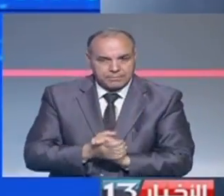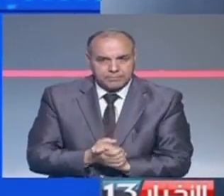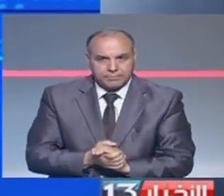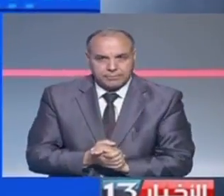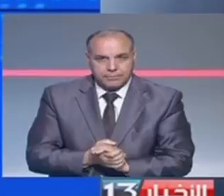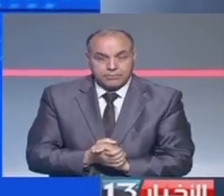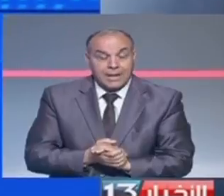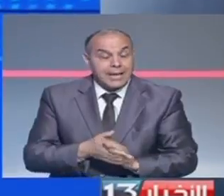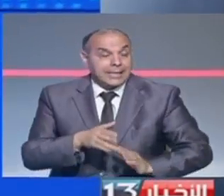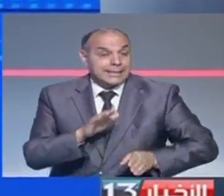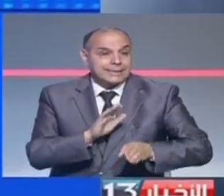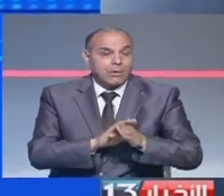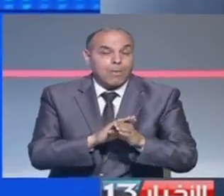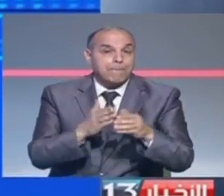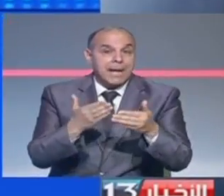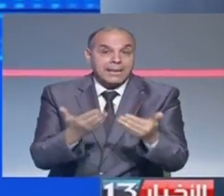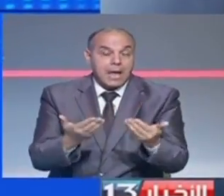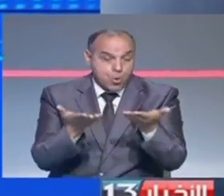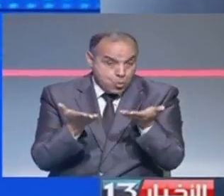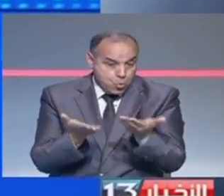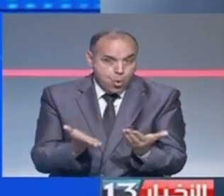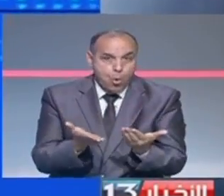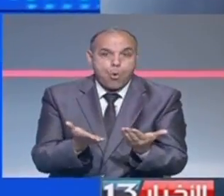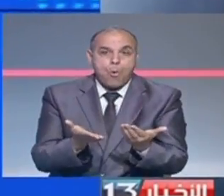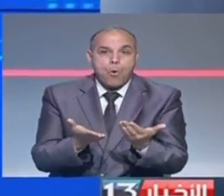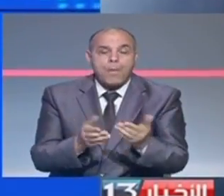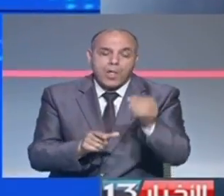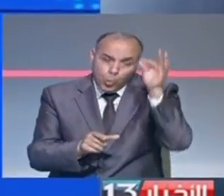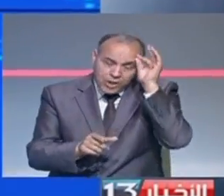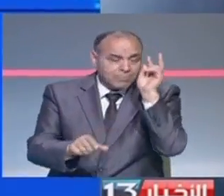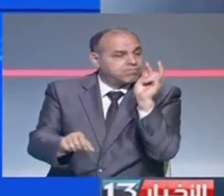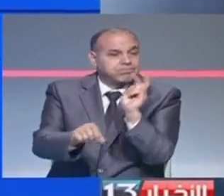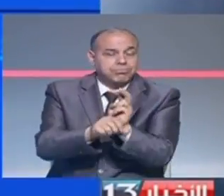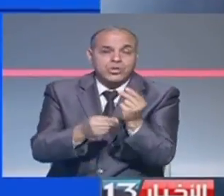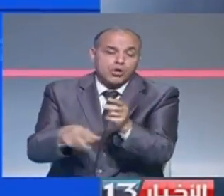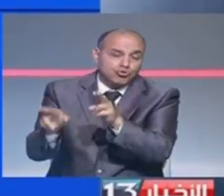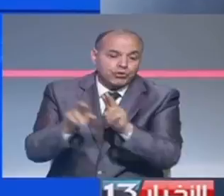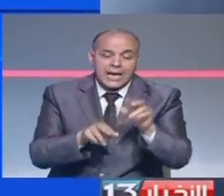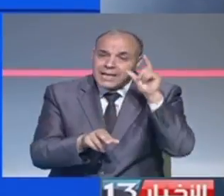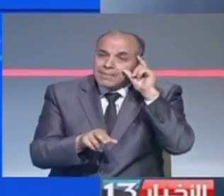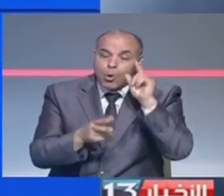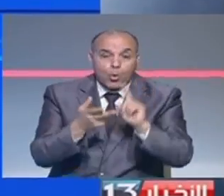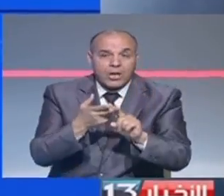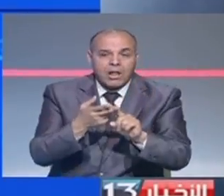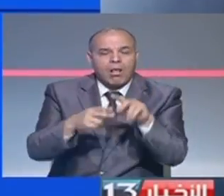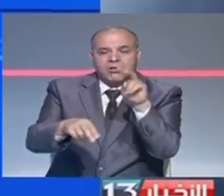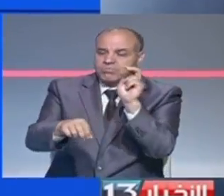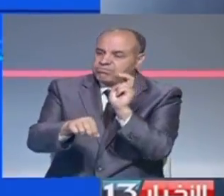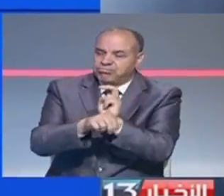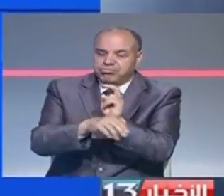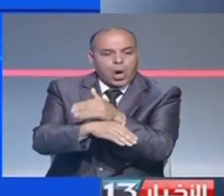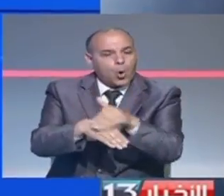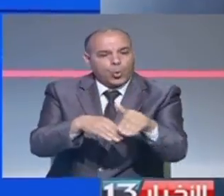تنطلق وبدايه من اليوم عمليه اجلاء التونسيين العائدين من ليبيا والذين ظلوا عالقين على